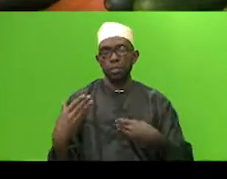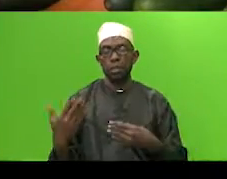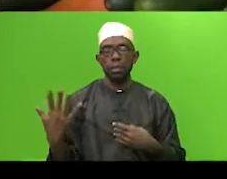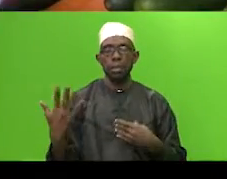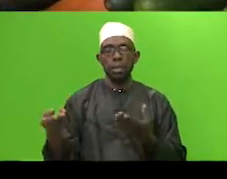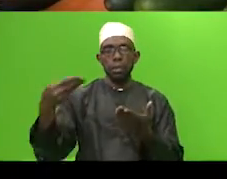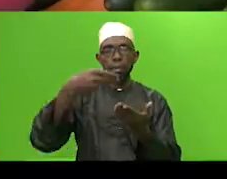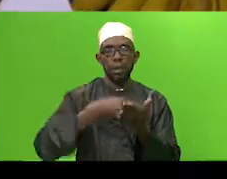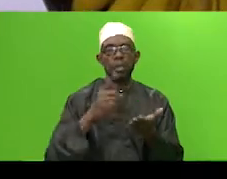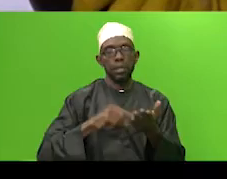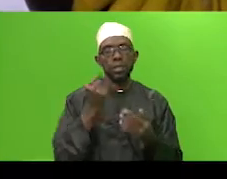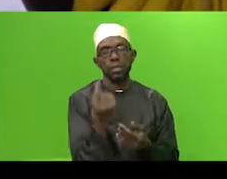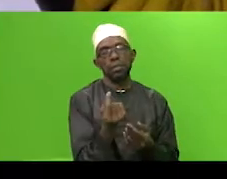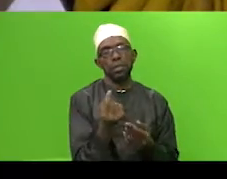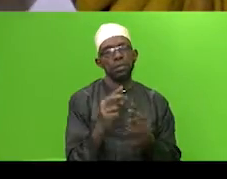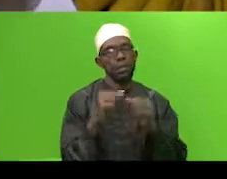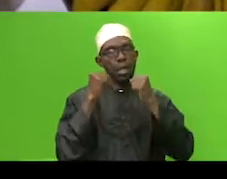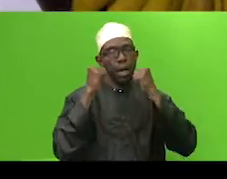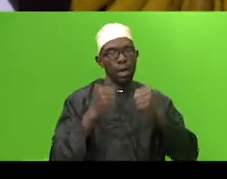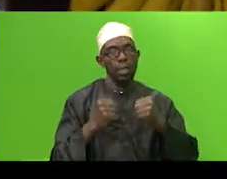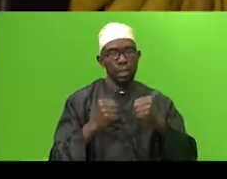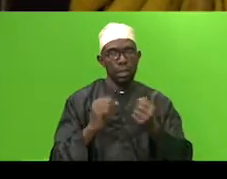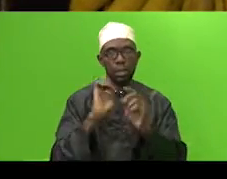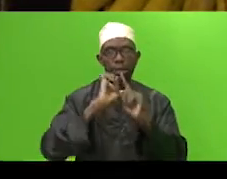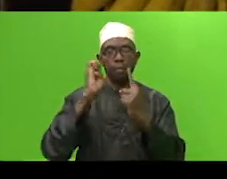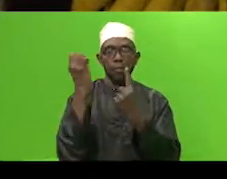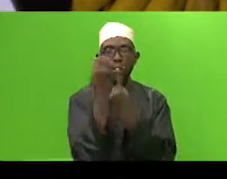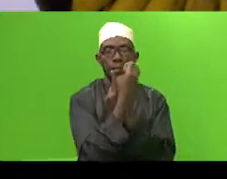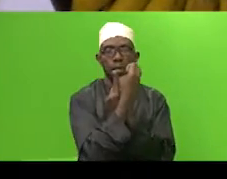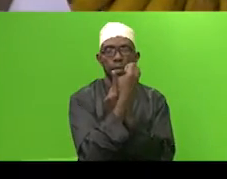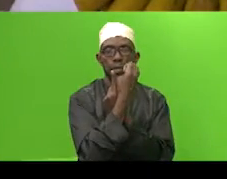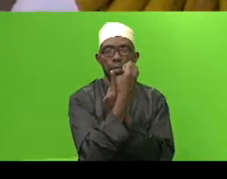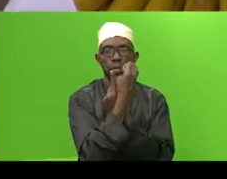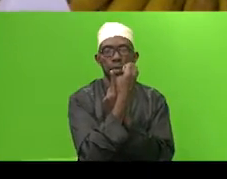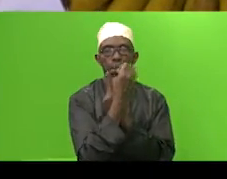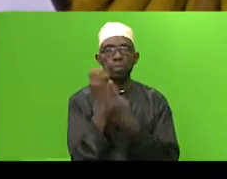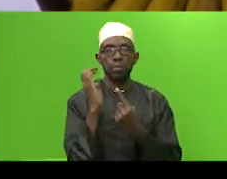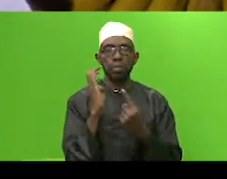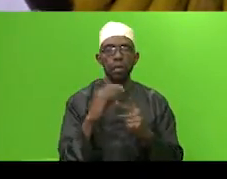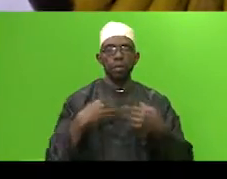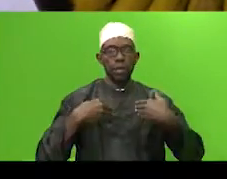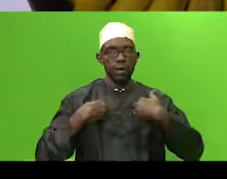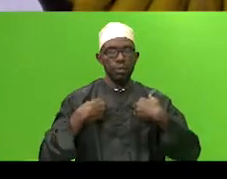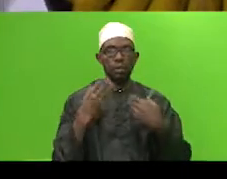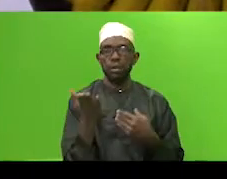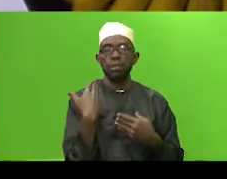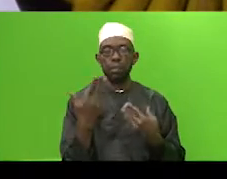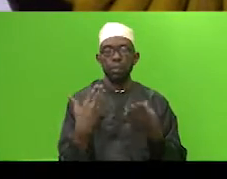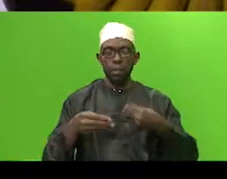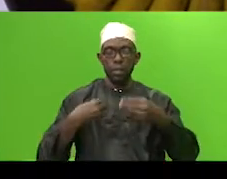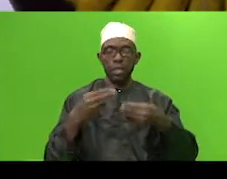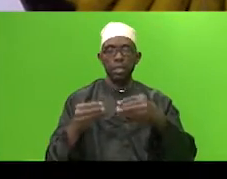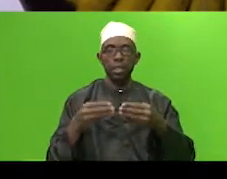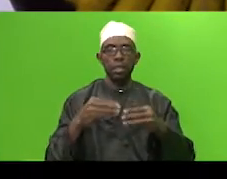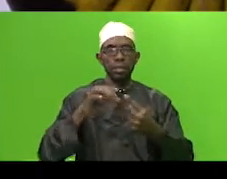kununua hii pia ni cheap. It's very difficult to measure the environmental costs of pollution. We have had paper bags, especially the black